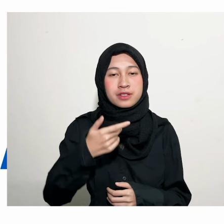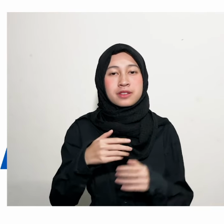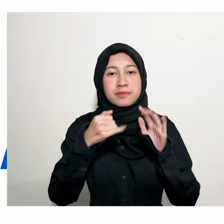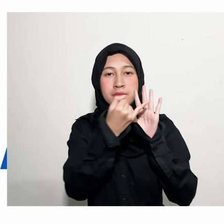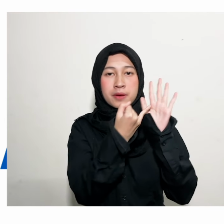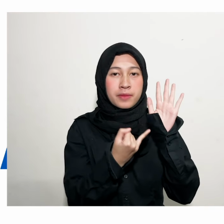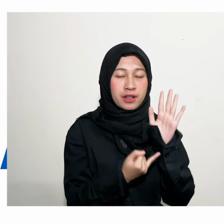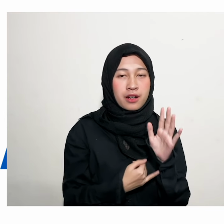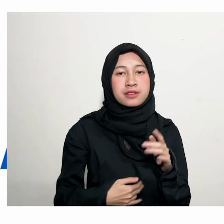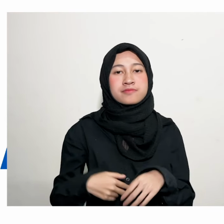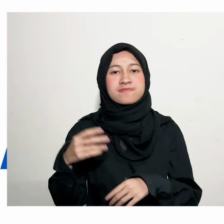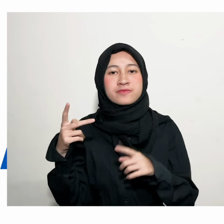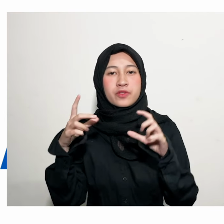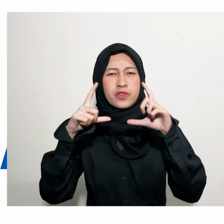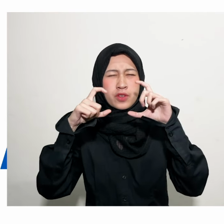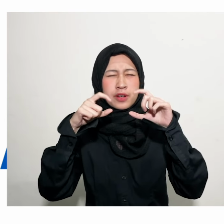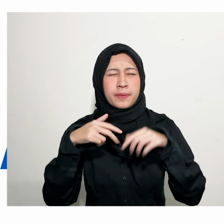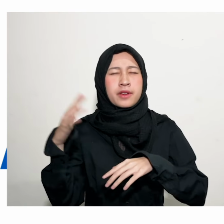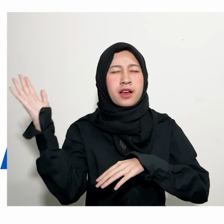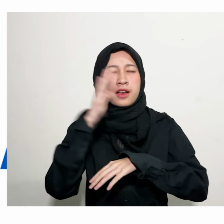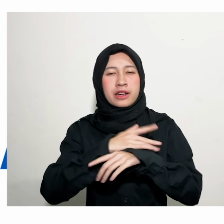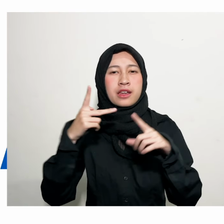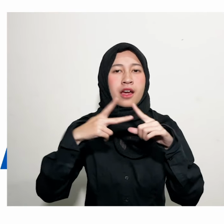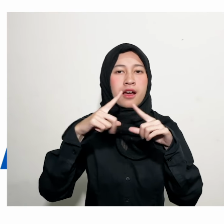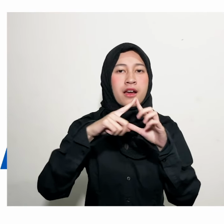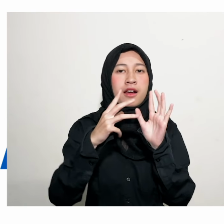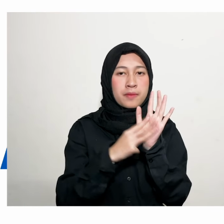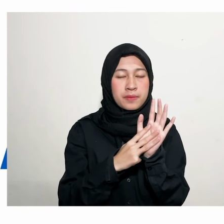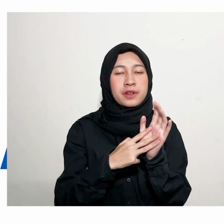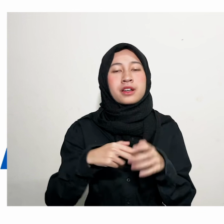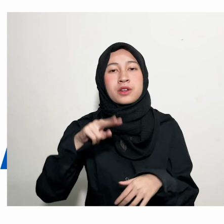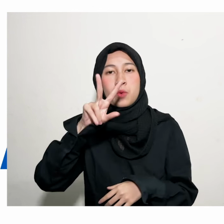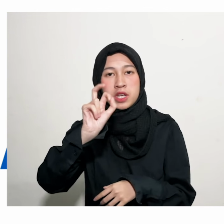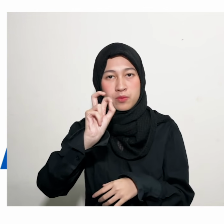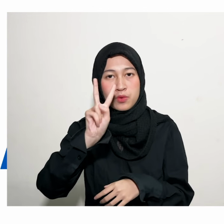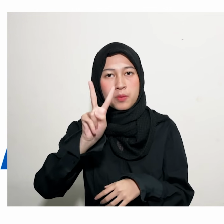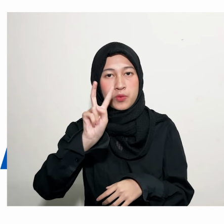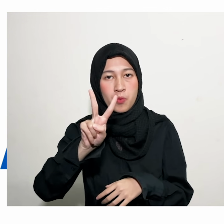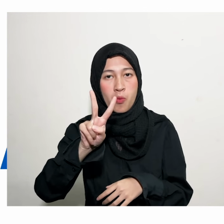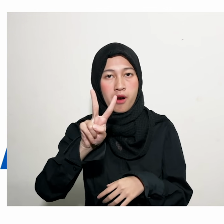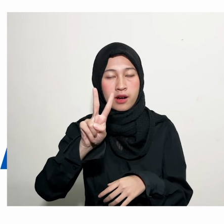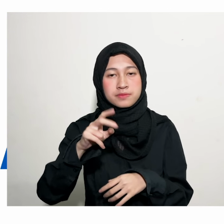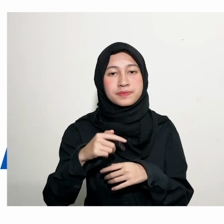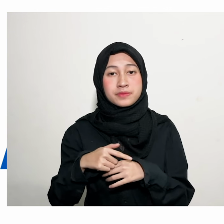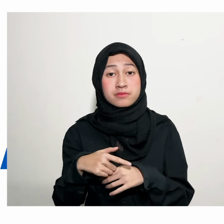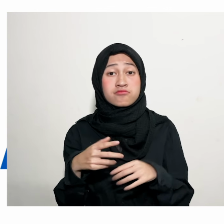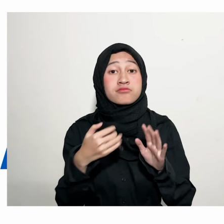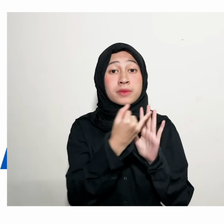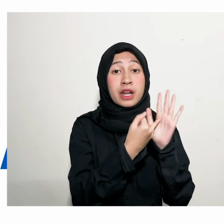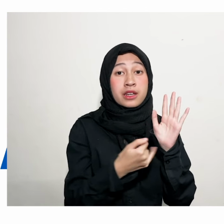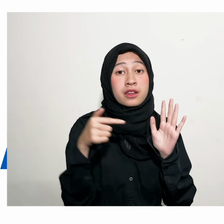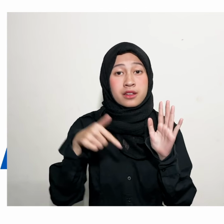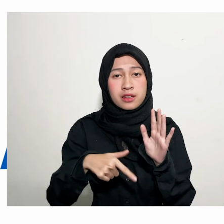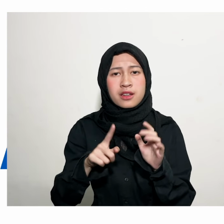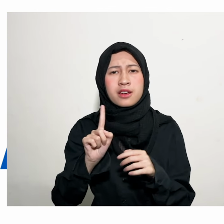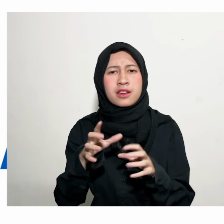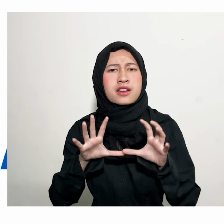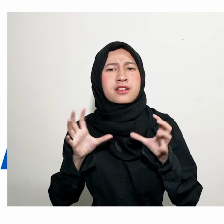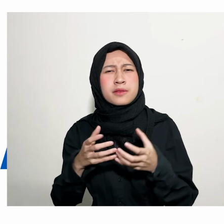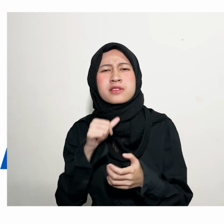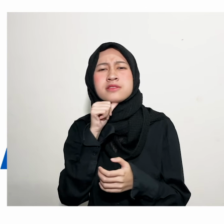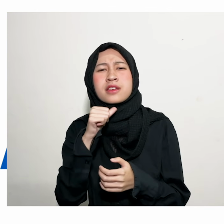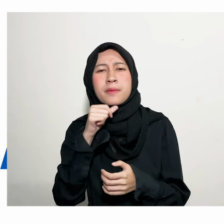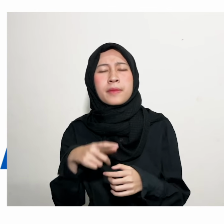Selamat datang di Pameran Fotografi Hari Hak Asasi Manusia Sedunia 2022. Pameran ini diselenggarakan